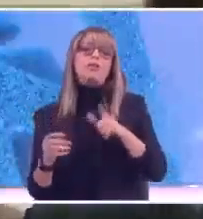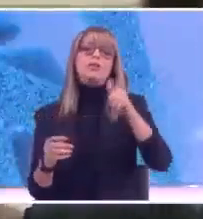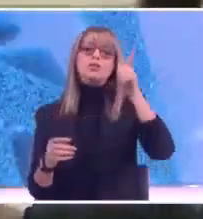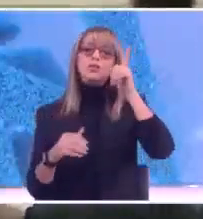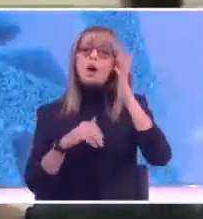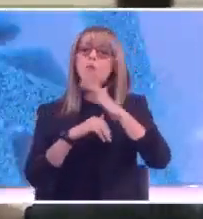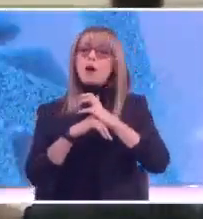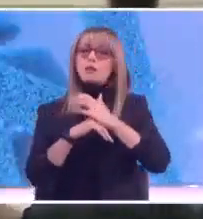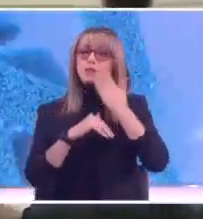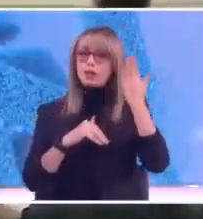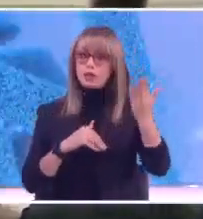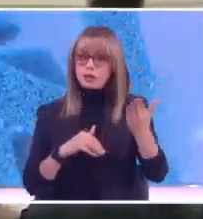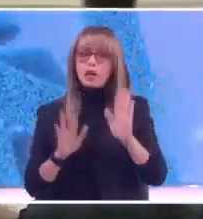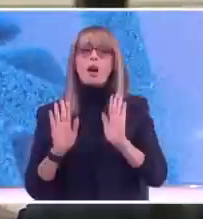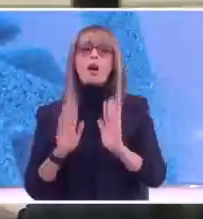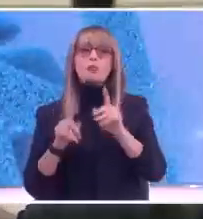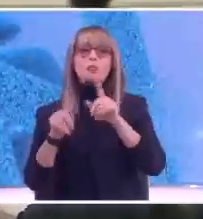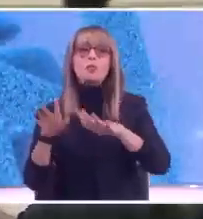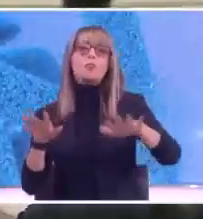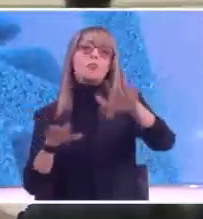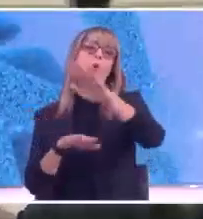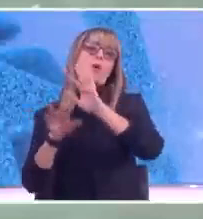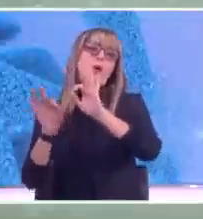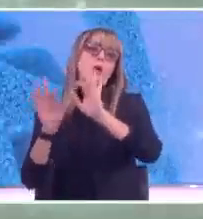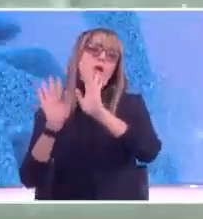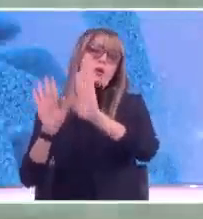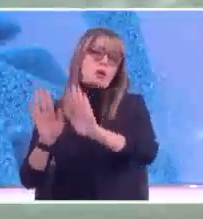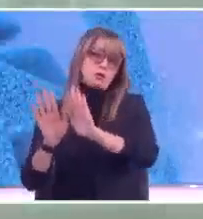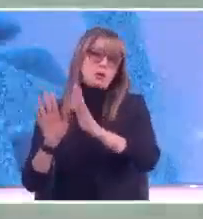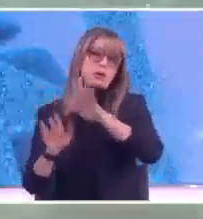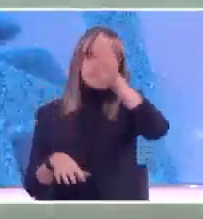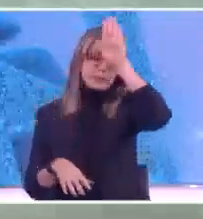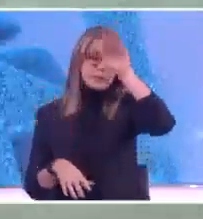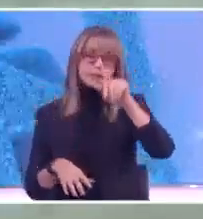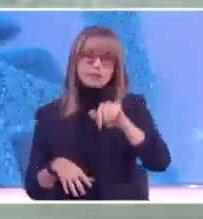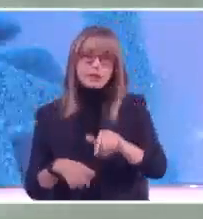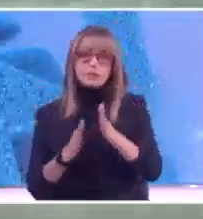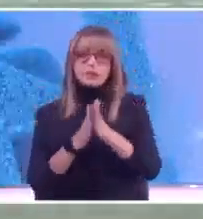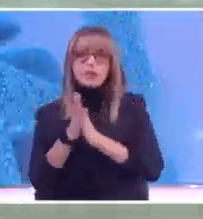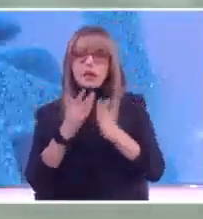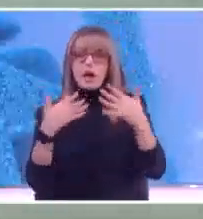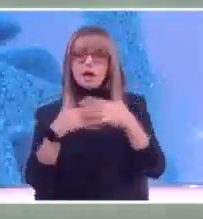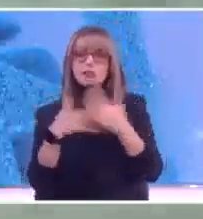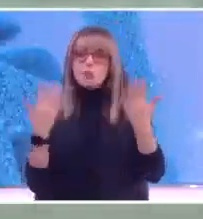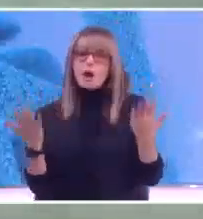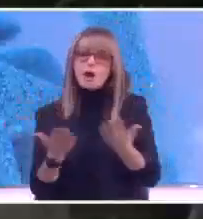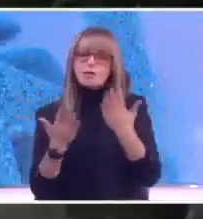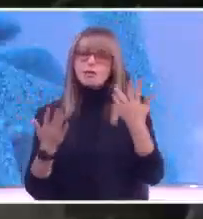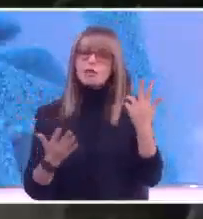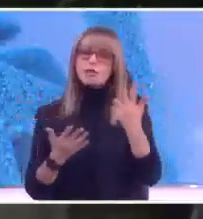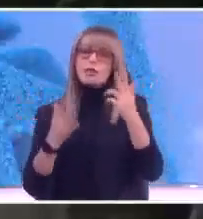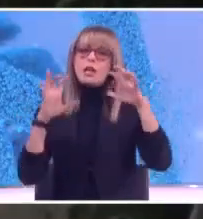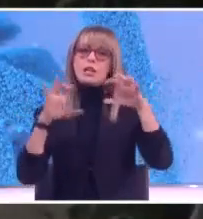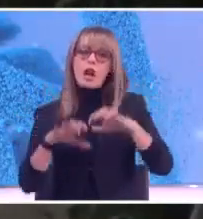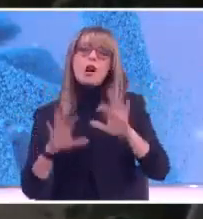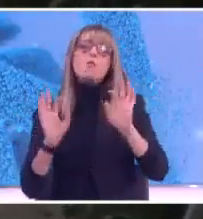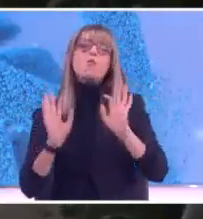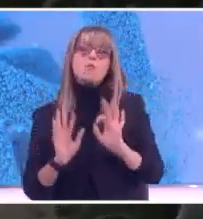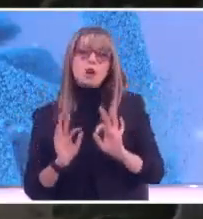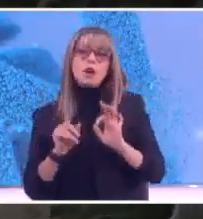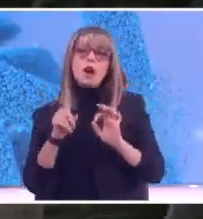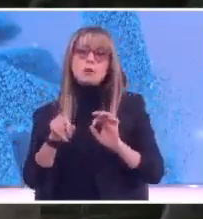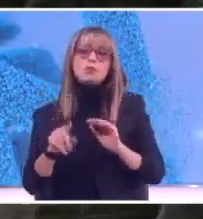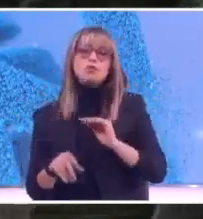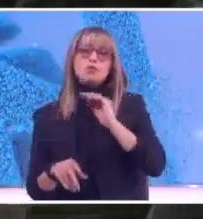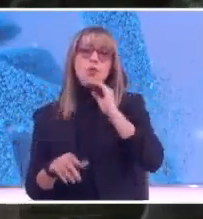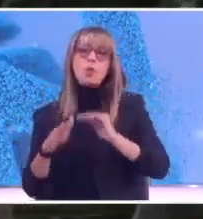Antalya'da. Ancak bu o bölgelerle sınırlı kalacak. İstanbul'da salı akşamı hafif şiddetli yağış beklense de bu